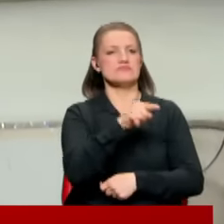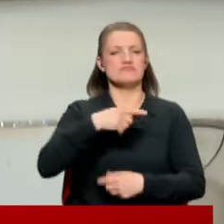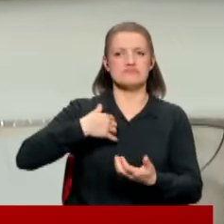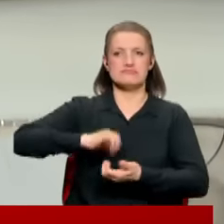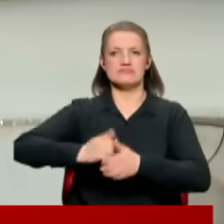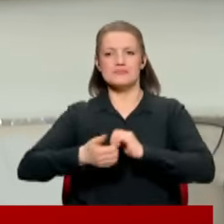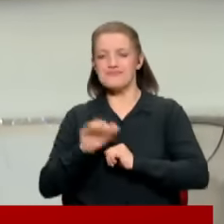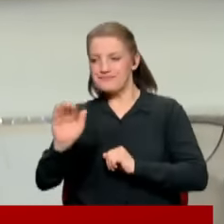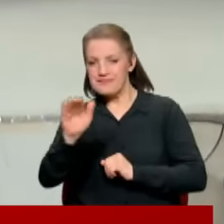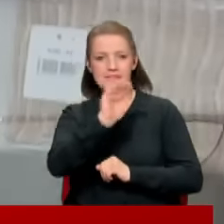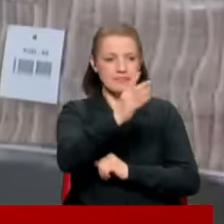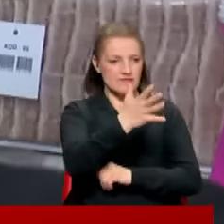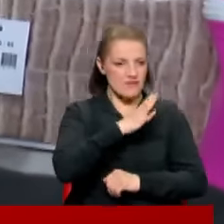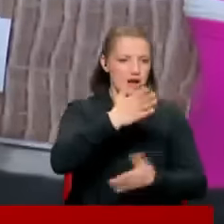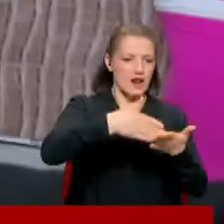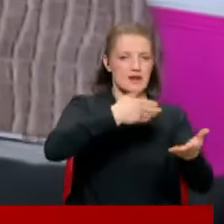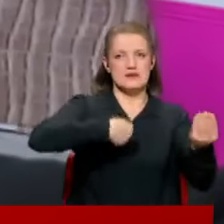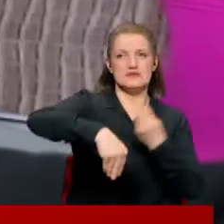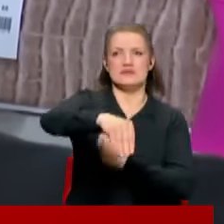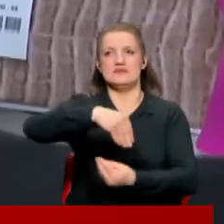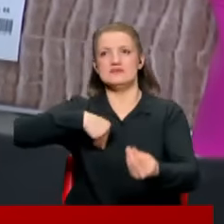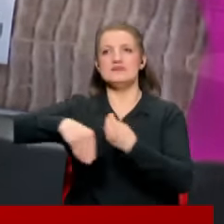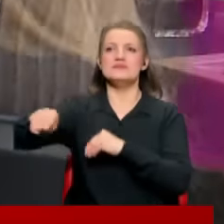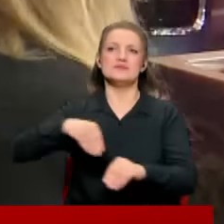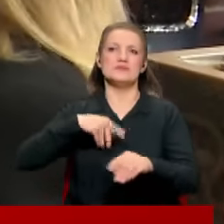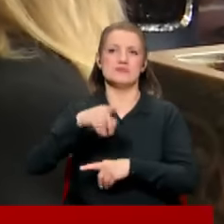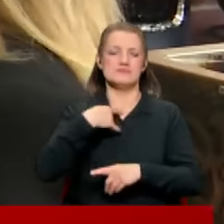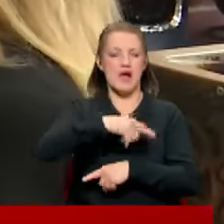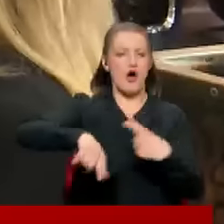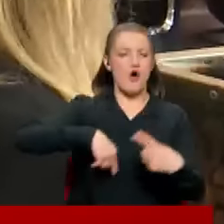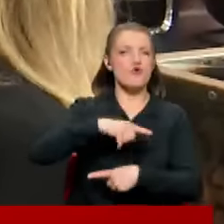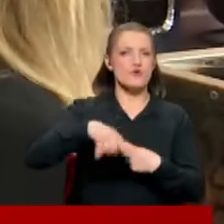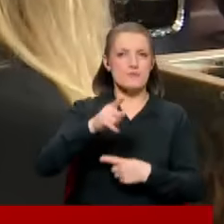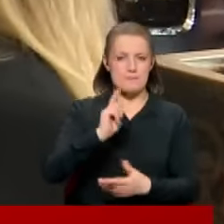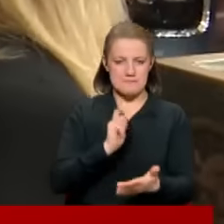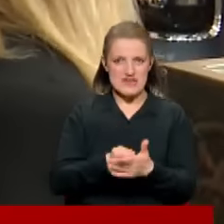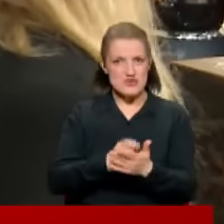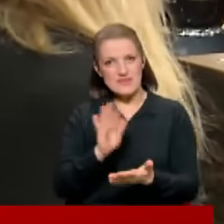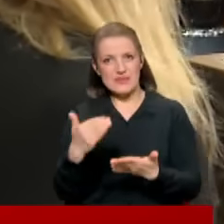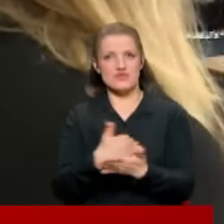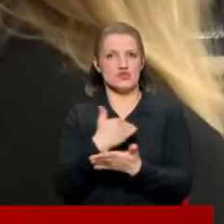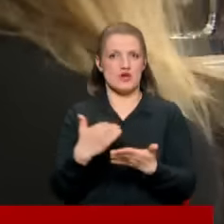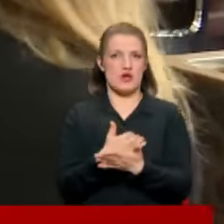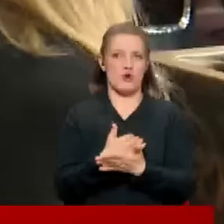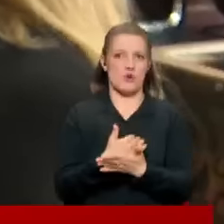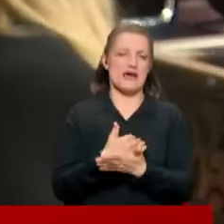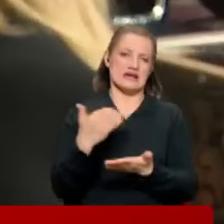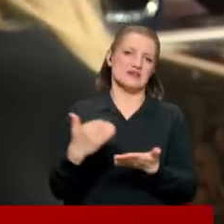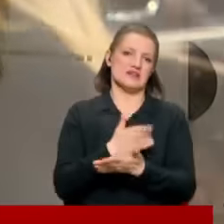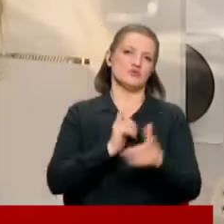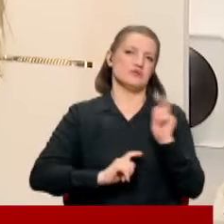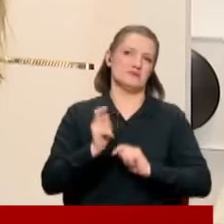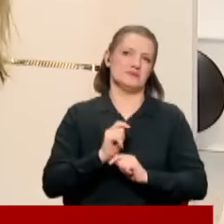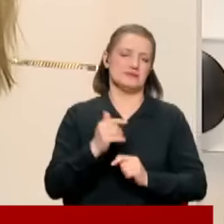dayanışma gibisinden onlardan alıyoruz. Biz de çok arıyoruz, evet olmuyor çünkü. Daha çok nakit mi veriyorlar kredi kartıyla müşterilere? Kredi kartı